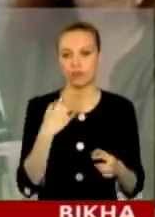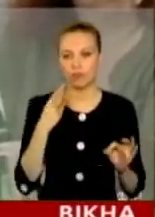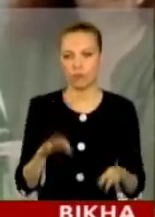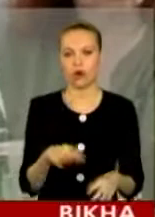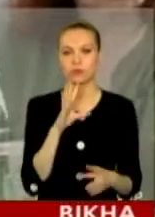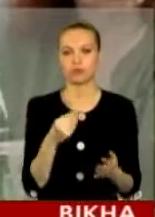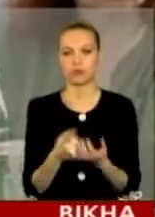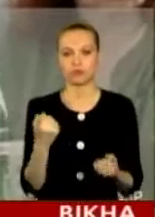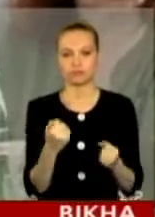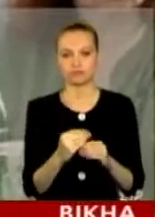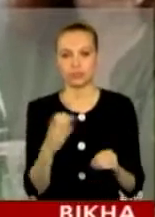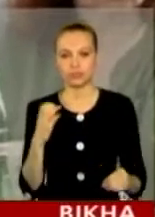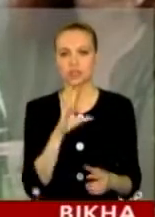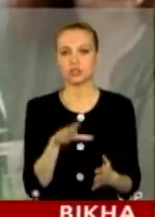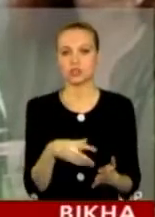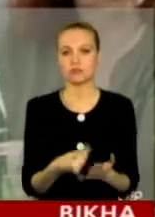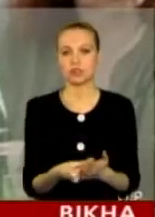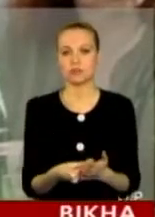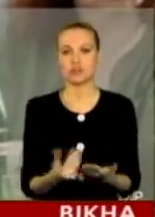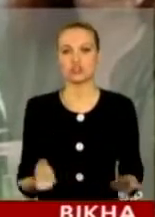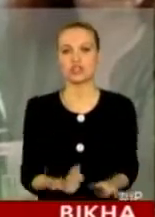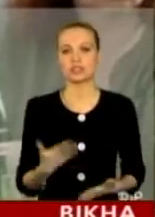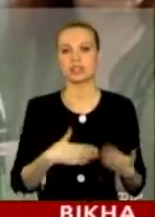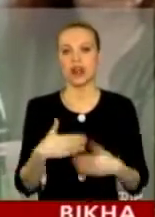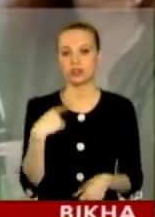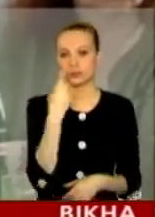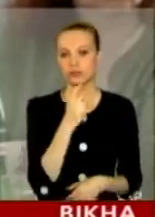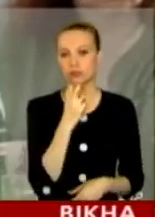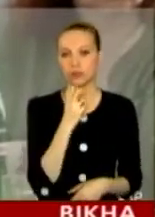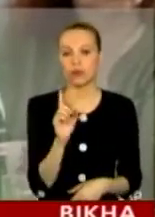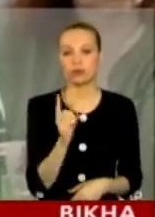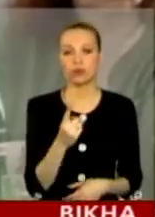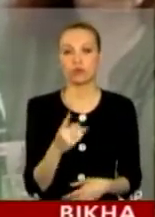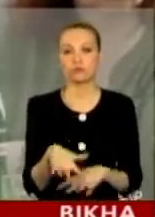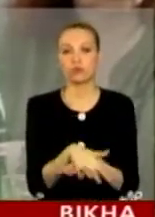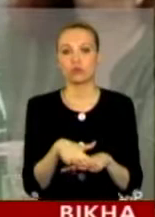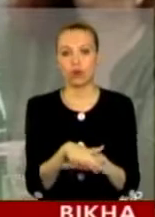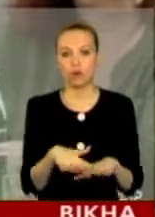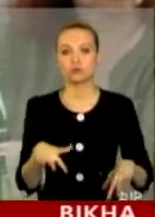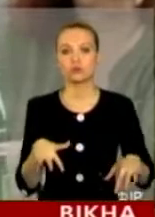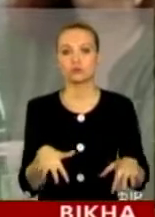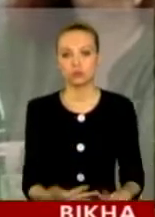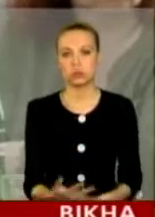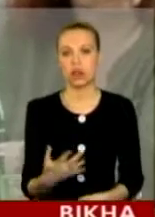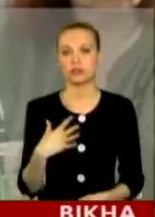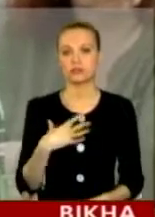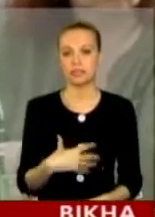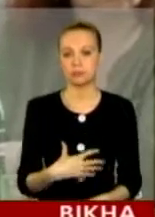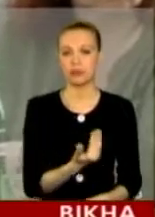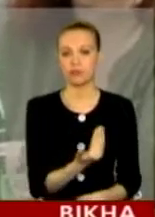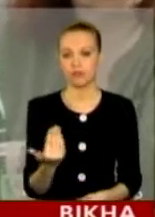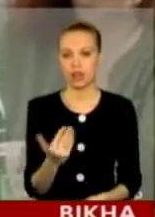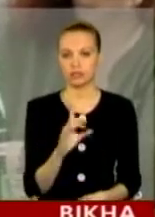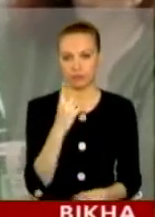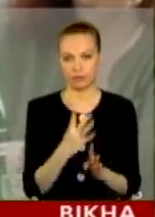своїми мерседесами, зі своїми життєрадісними улыбками, тому що народ устав терпіти вас